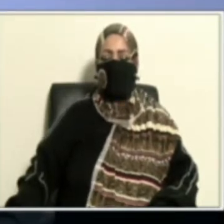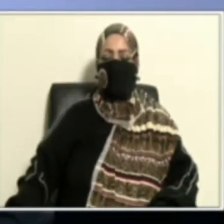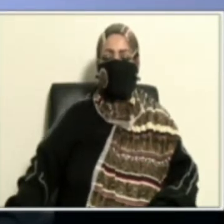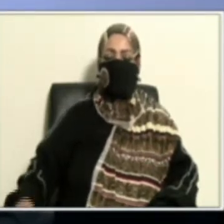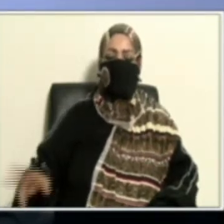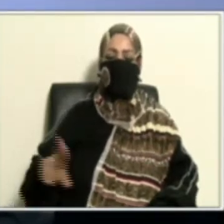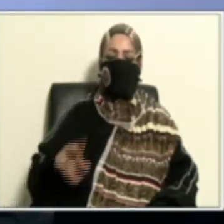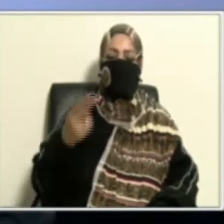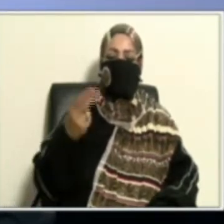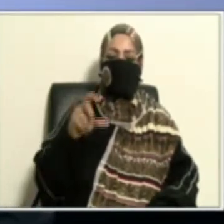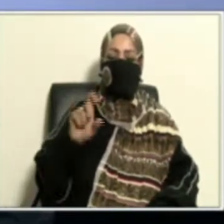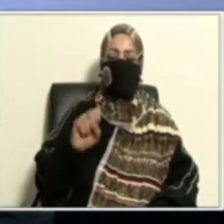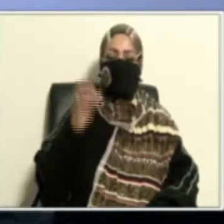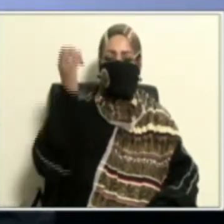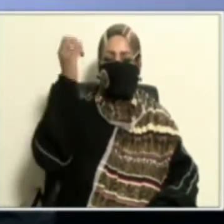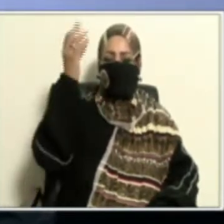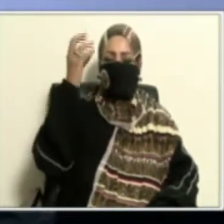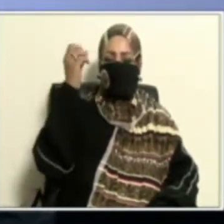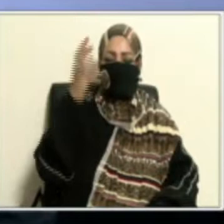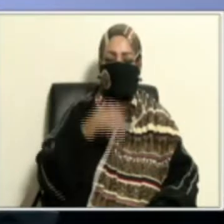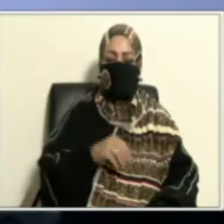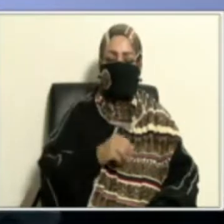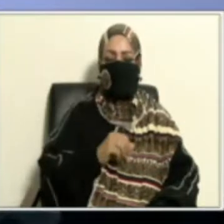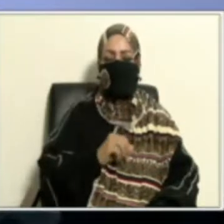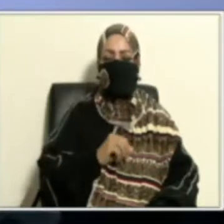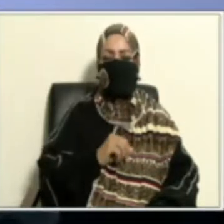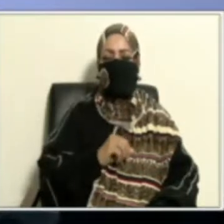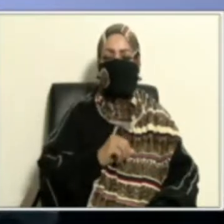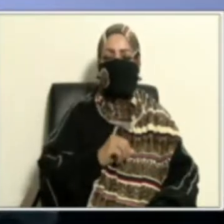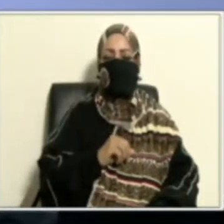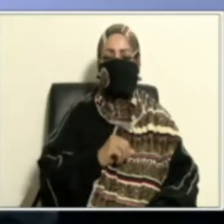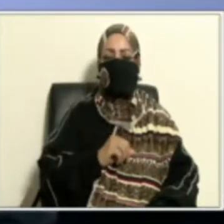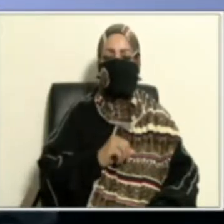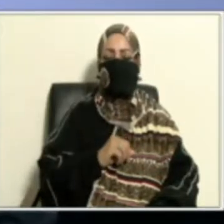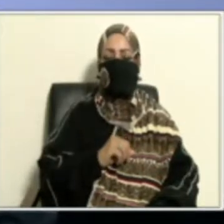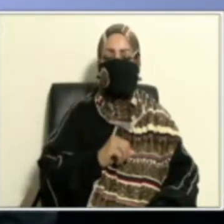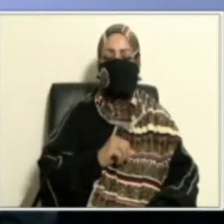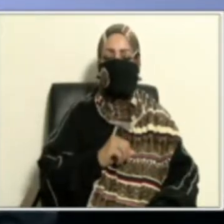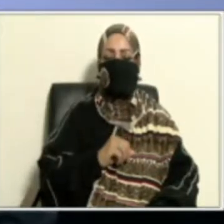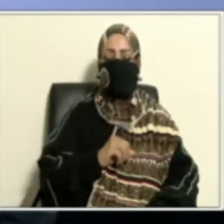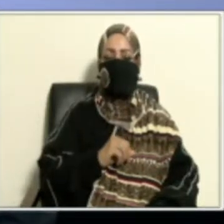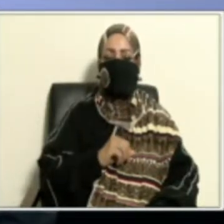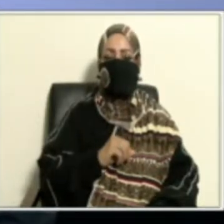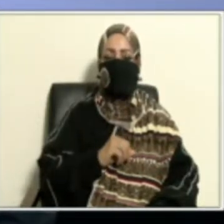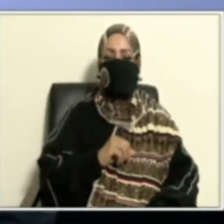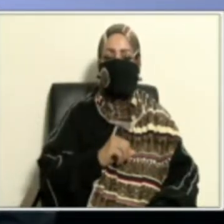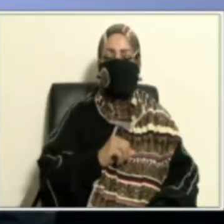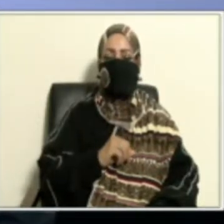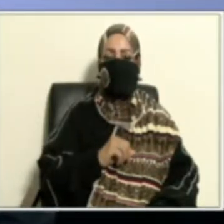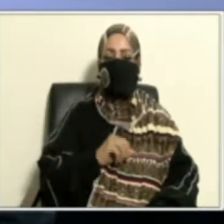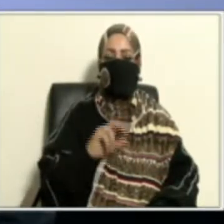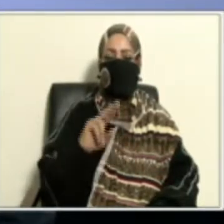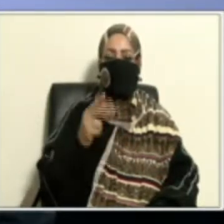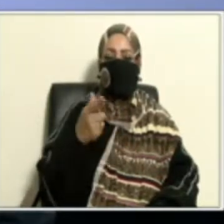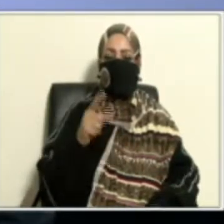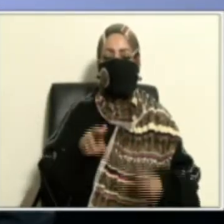الأخ عبد الله من طبرق. الأخ عطية يبدو أن انقطع، يمكن إعادة الاتصال. الأخ عبد الله من طبرق، السلام